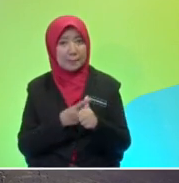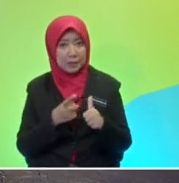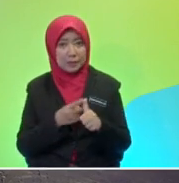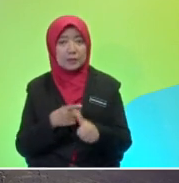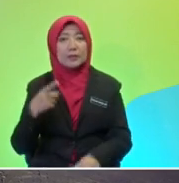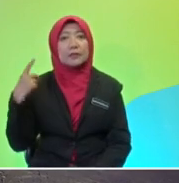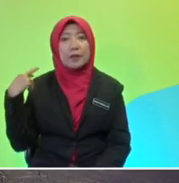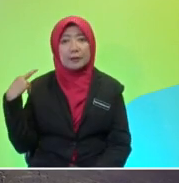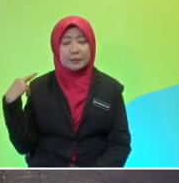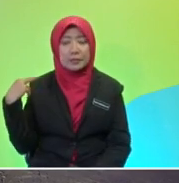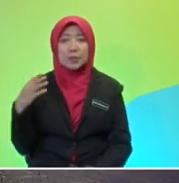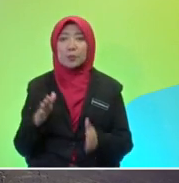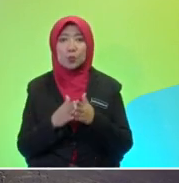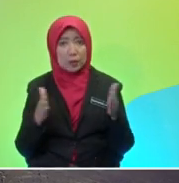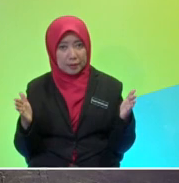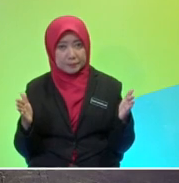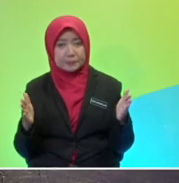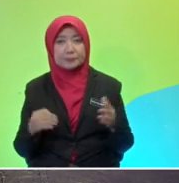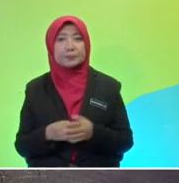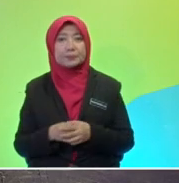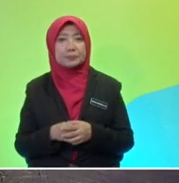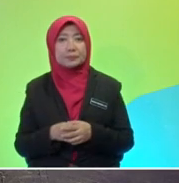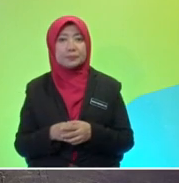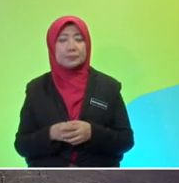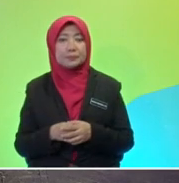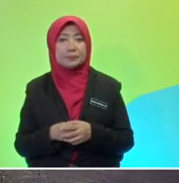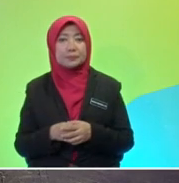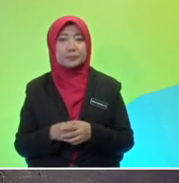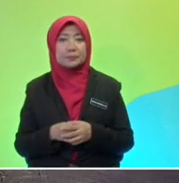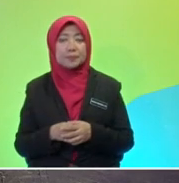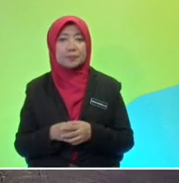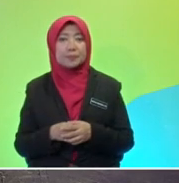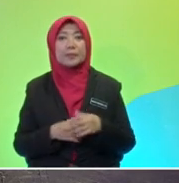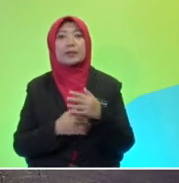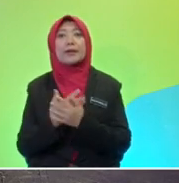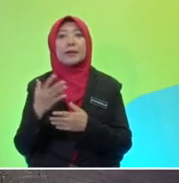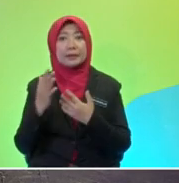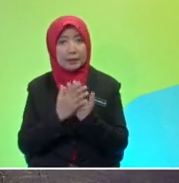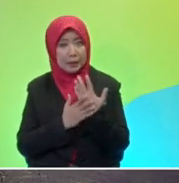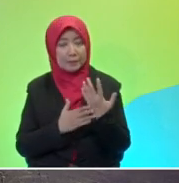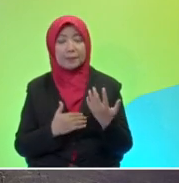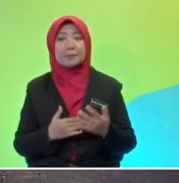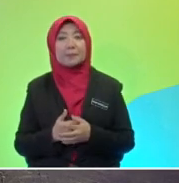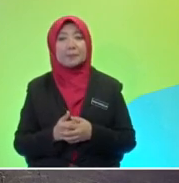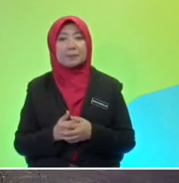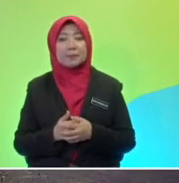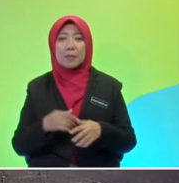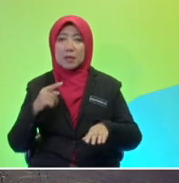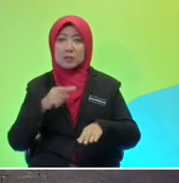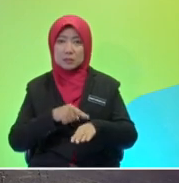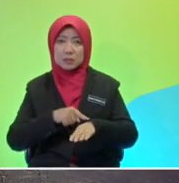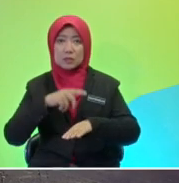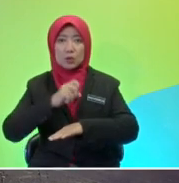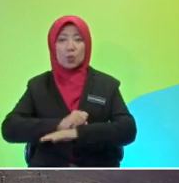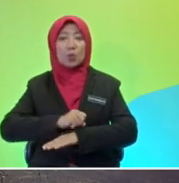Buka Sikit Buka tangan di sini masih kita melompat tangan kita